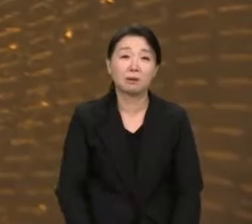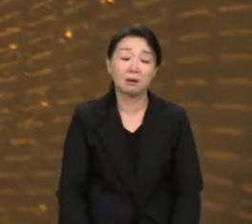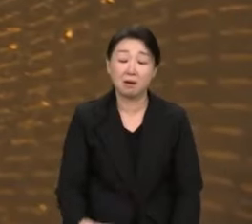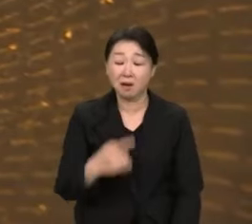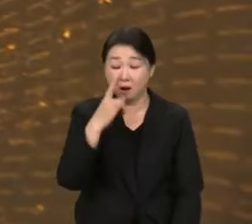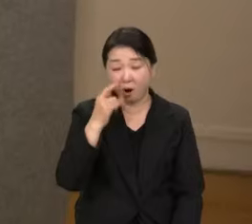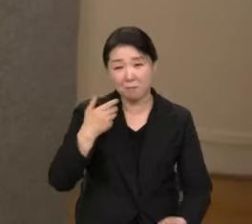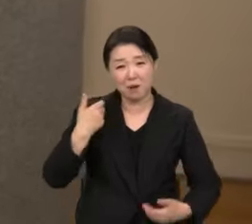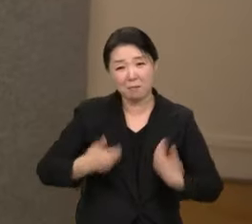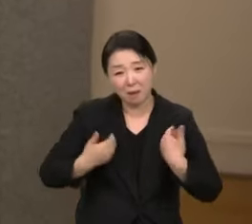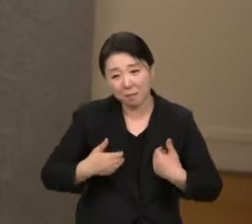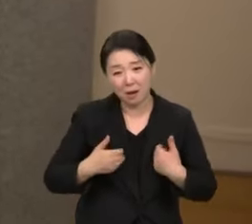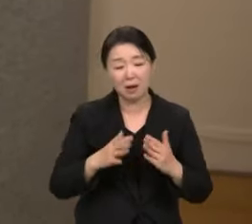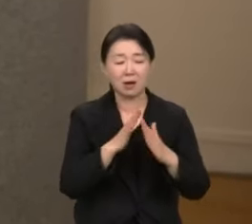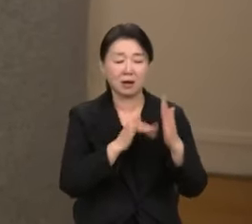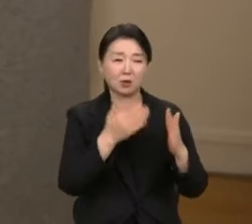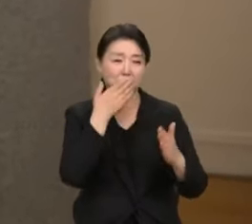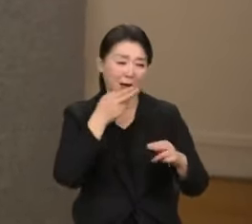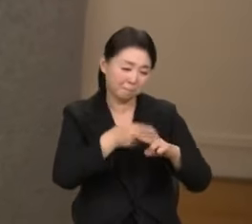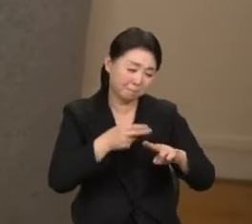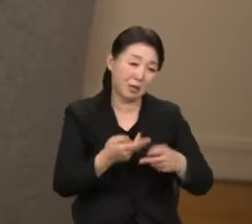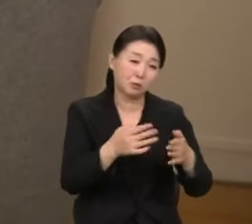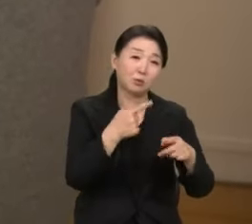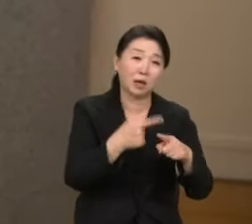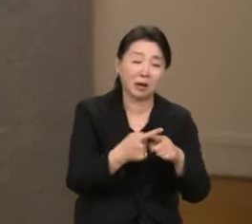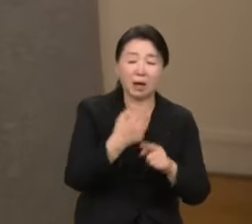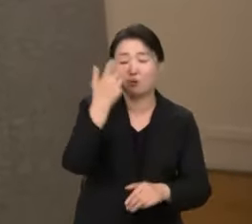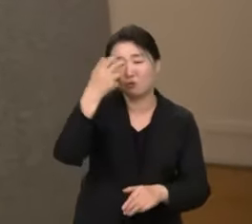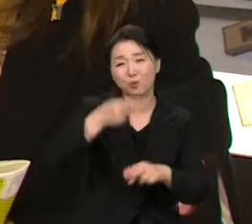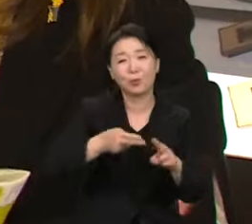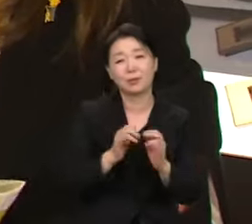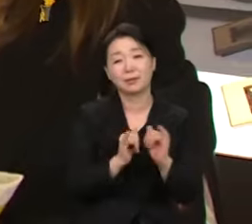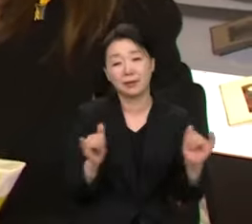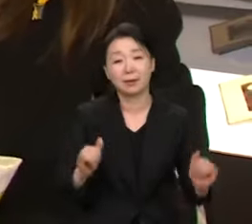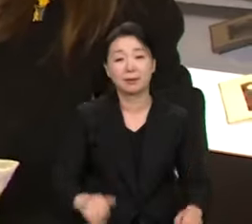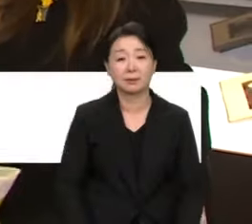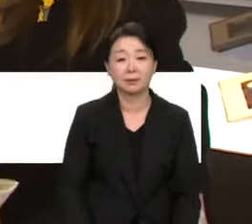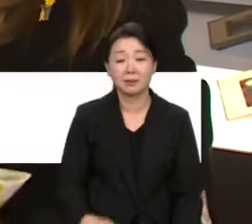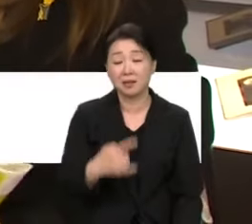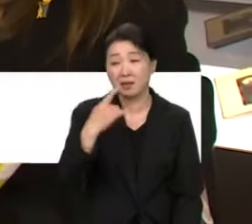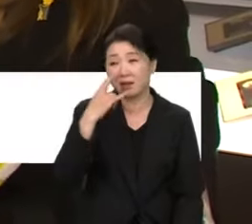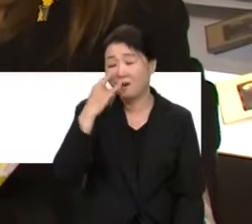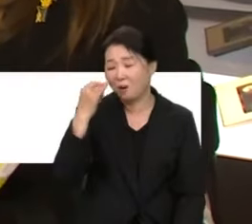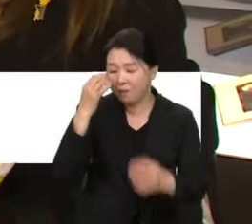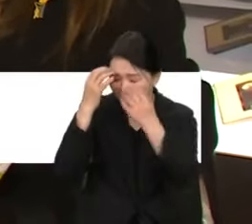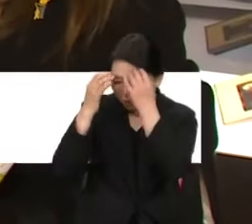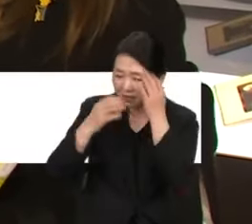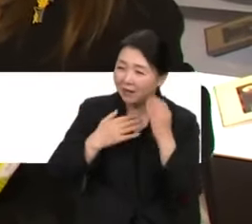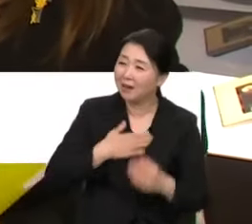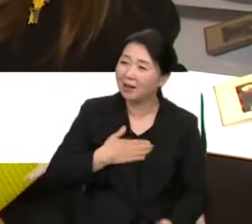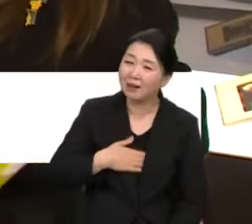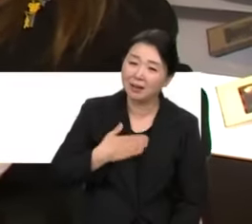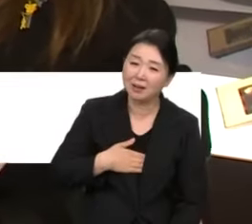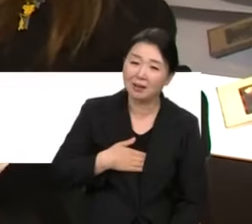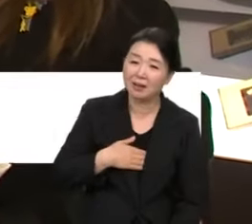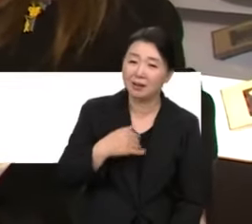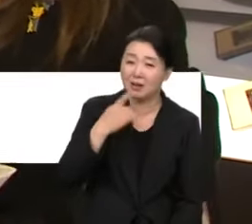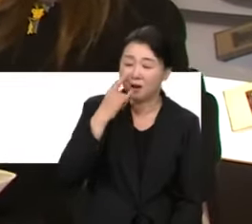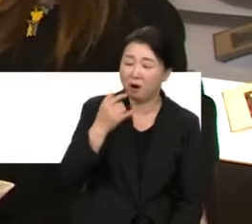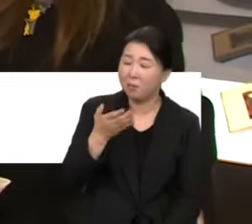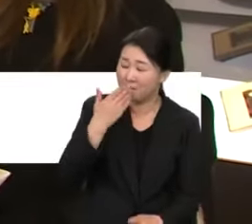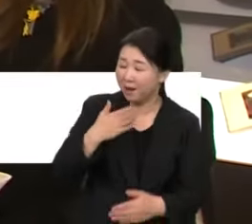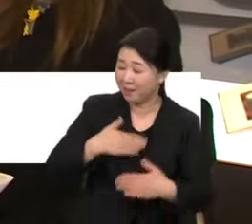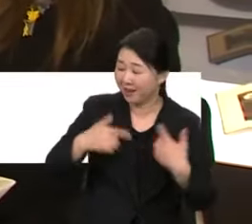엄마 대신 식구들 밥을 챙기다 꿈이 요리사가 됐습니다. 엄마 고생하는 거 안다 그러면서 엄마의 식사는 항상